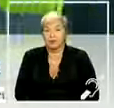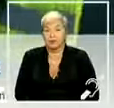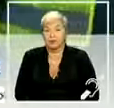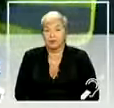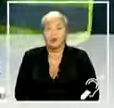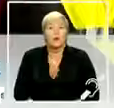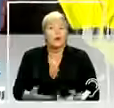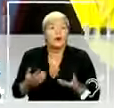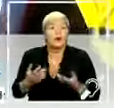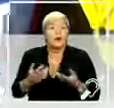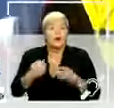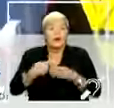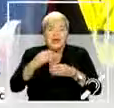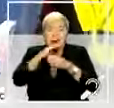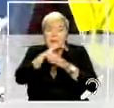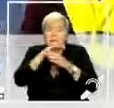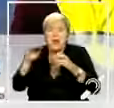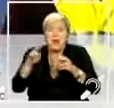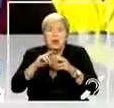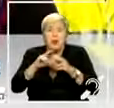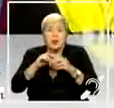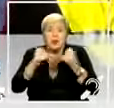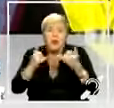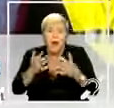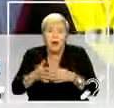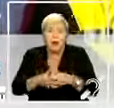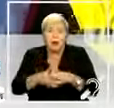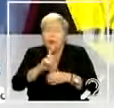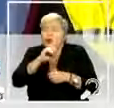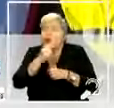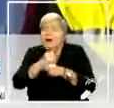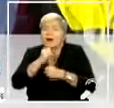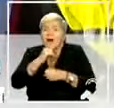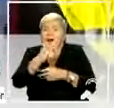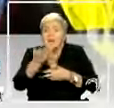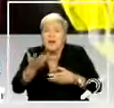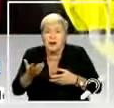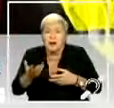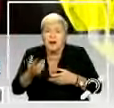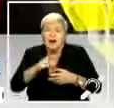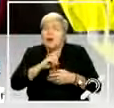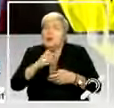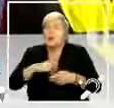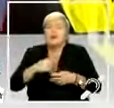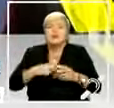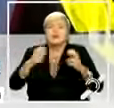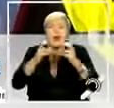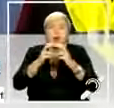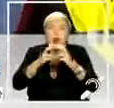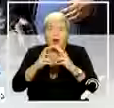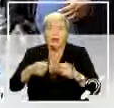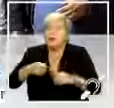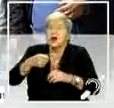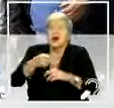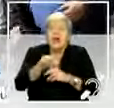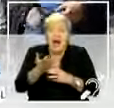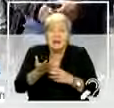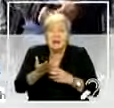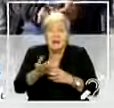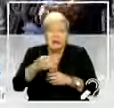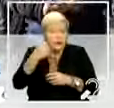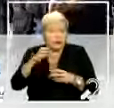Producția este pe minim la momentul de față. Nu mai producem nimic. Nu avem electricitate și gaze cu ce să funcționăm.